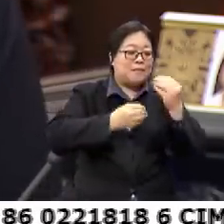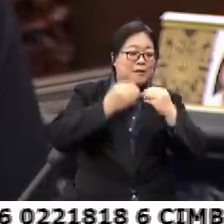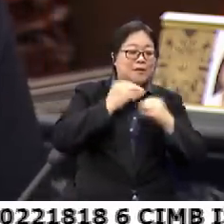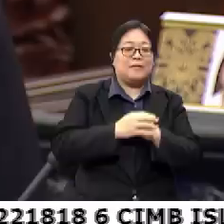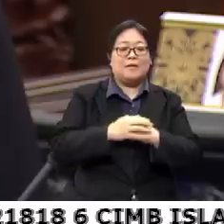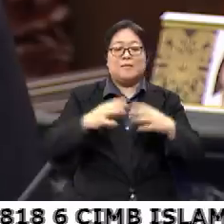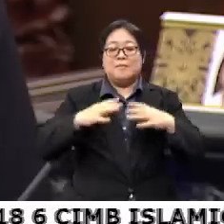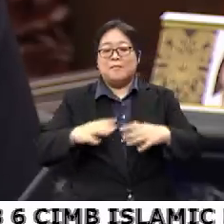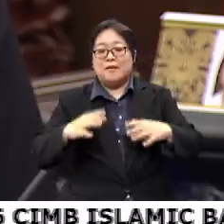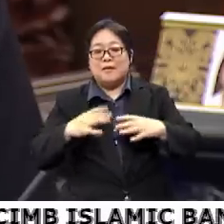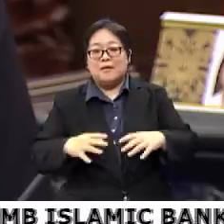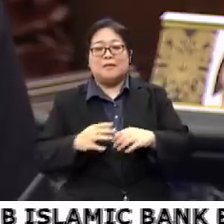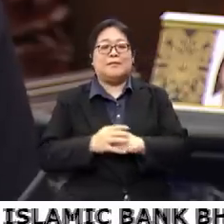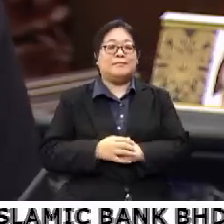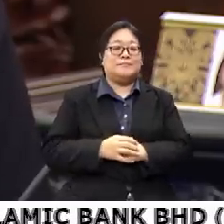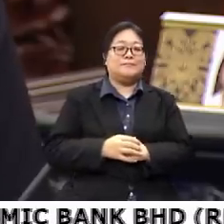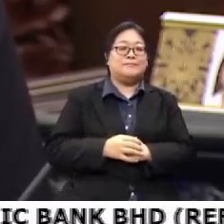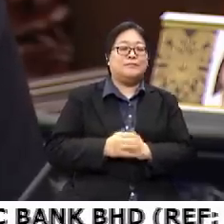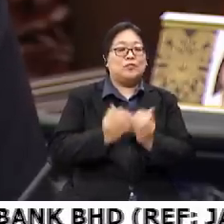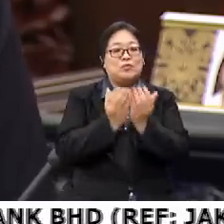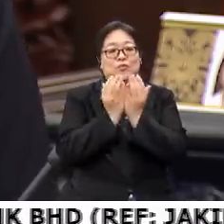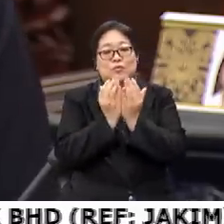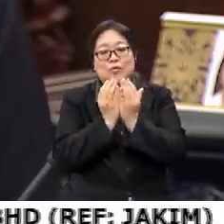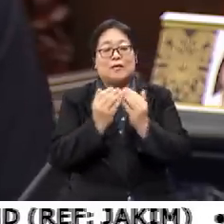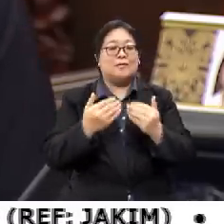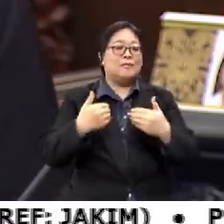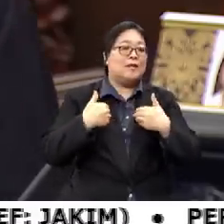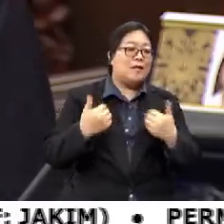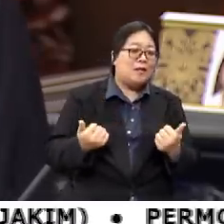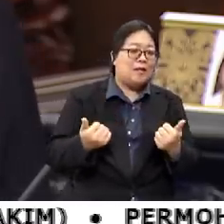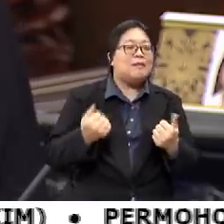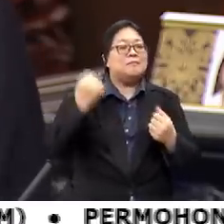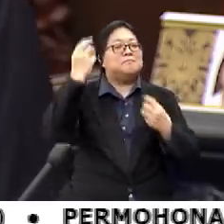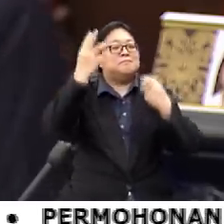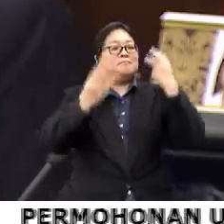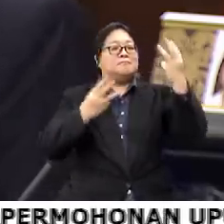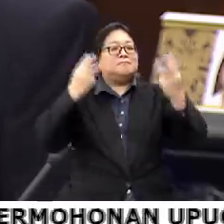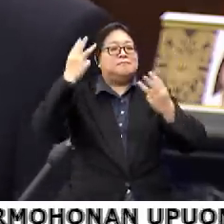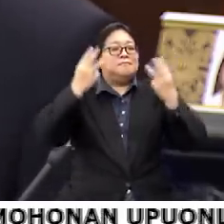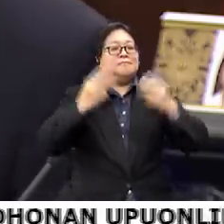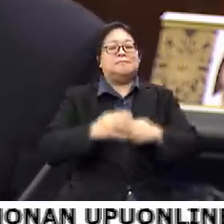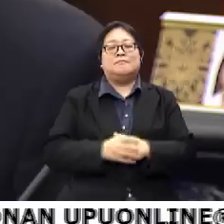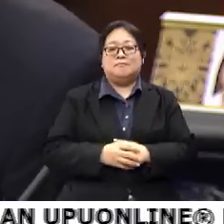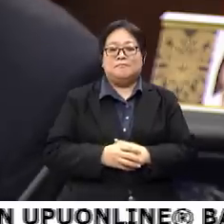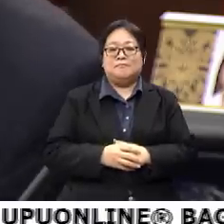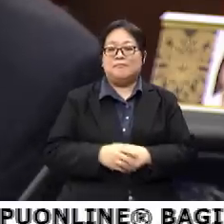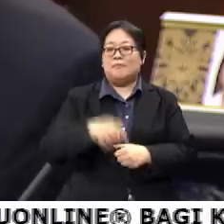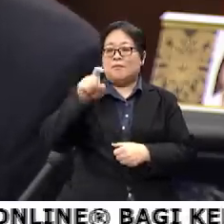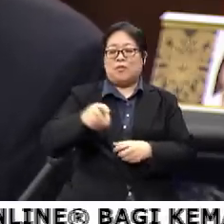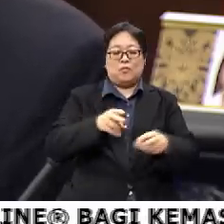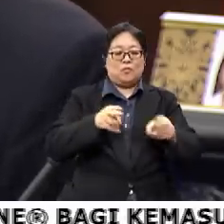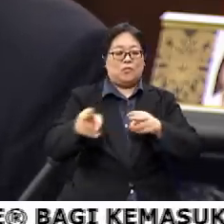masalah pakaian, ya, masalah persekolahan, kesihatan, membimbangkan kita, ya. Dan ini perlu